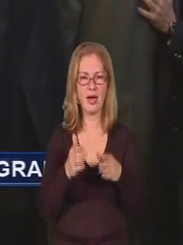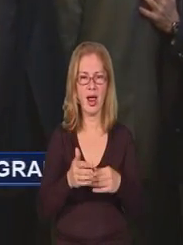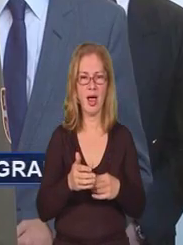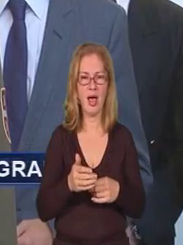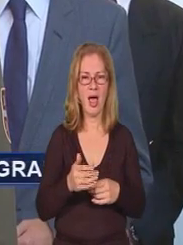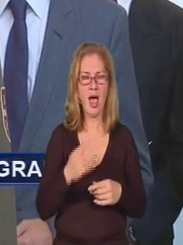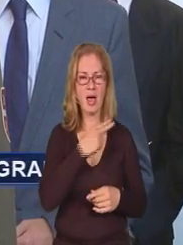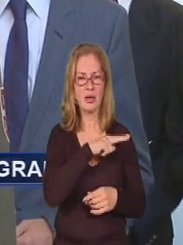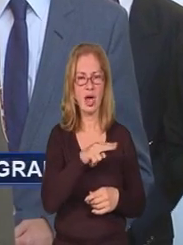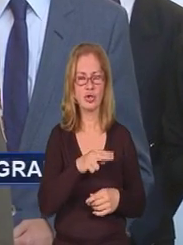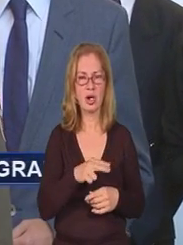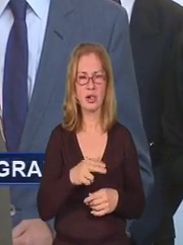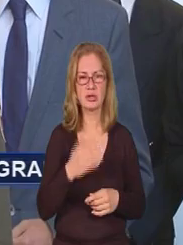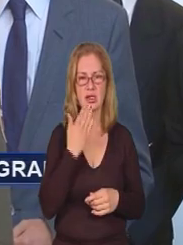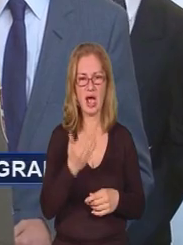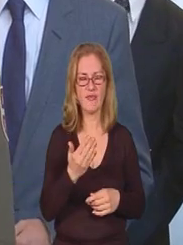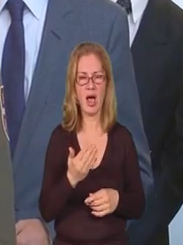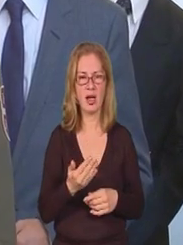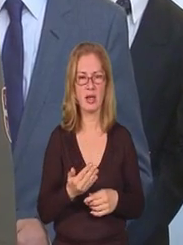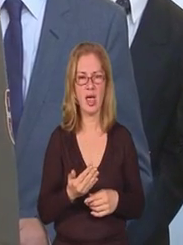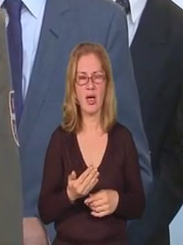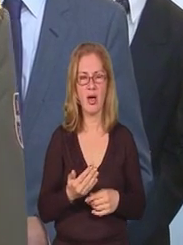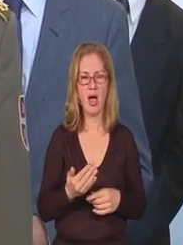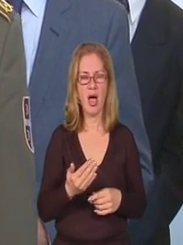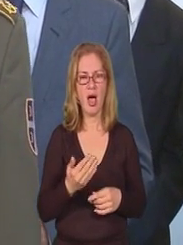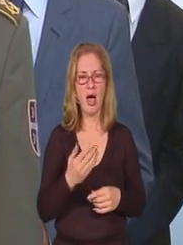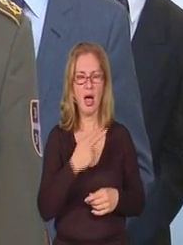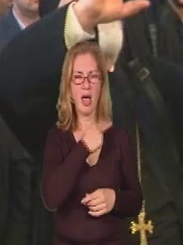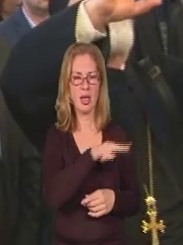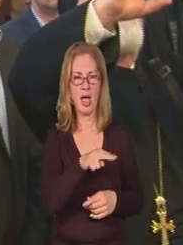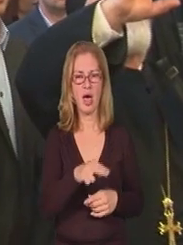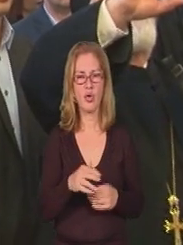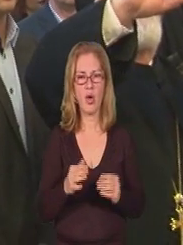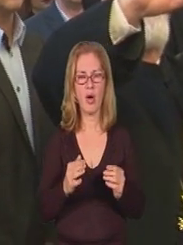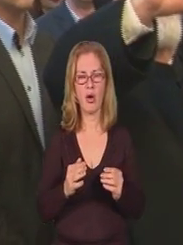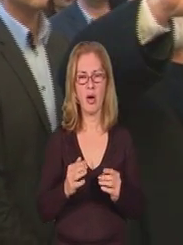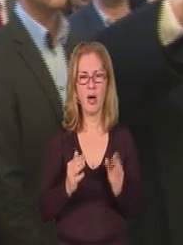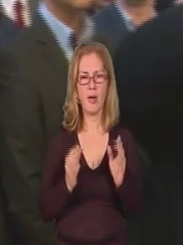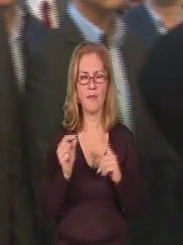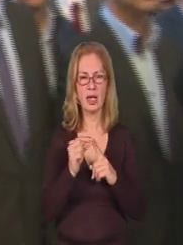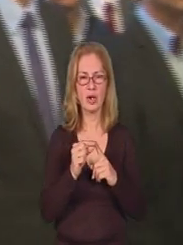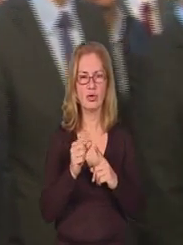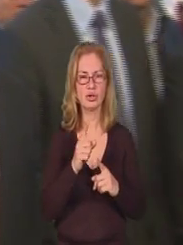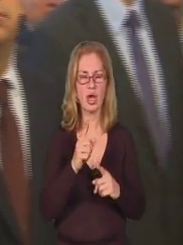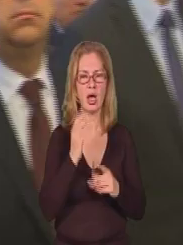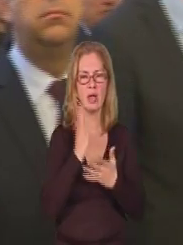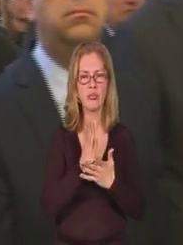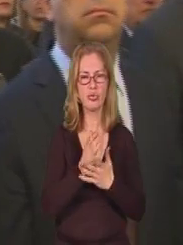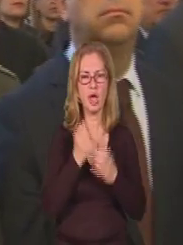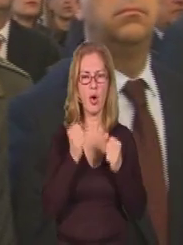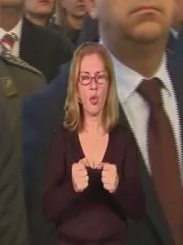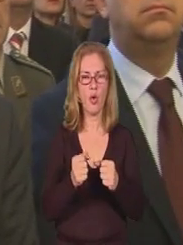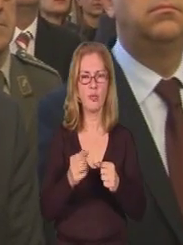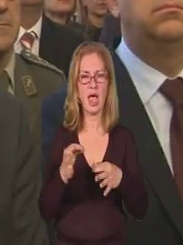tolerantnih ljudi. Također, gradonačelnik se zahvalio i velikom prijatelju grada, brigadnom generalu Petroviću, kome je ove godine pripala čast da